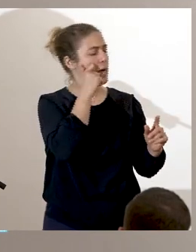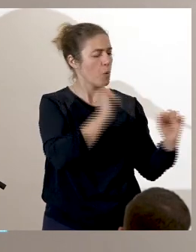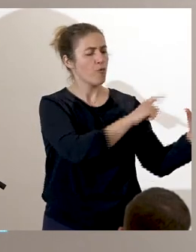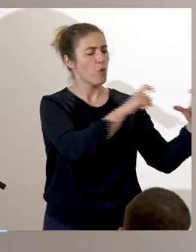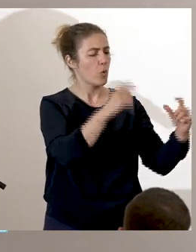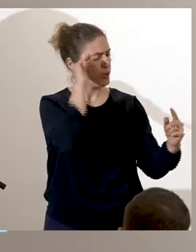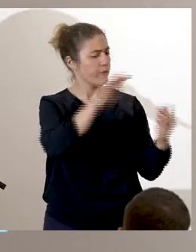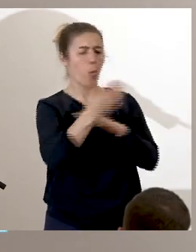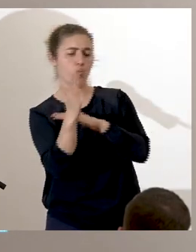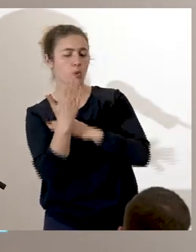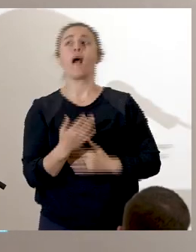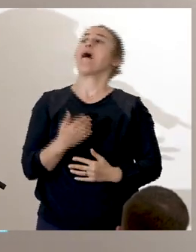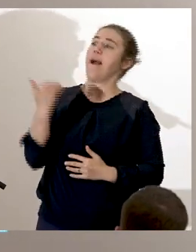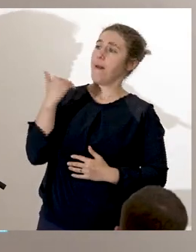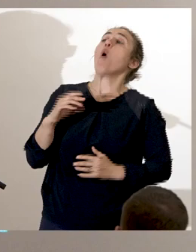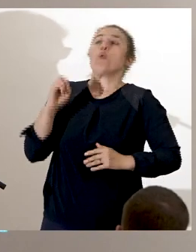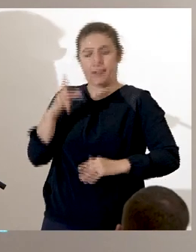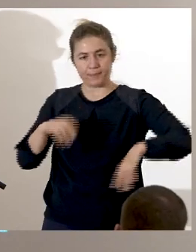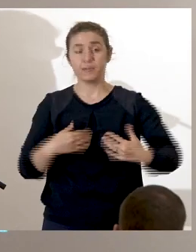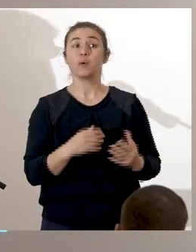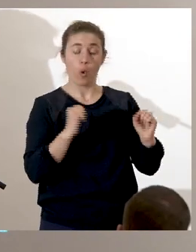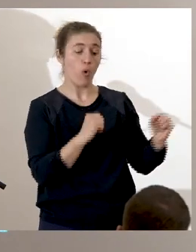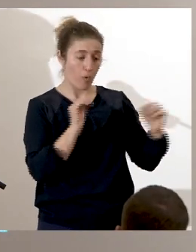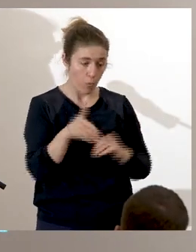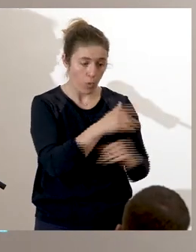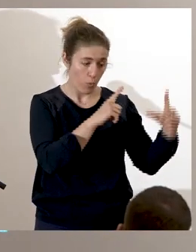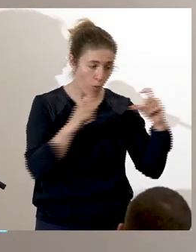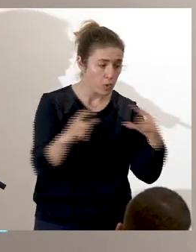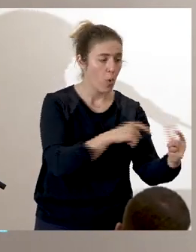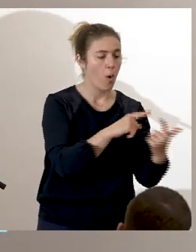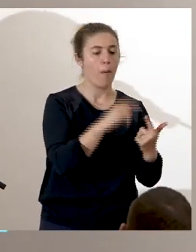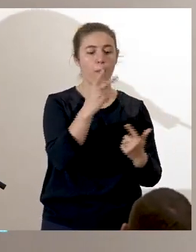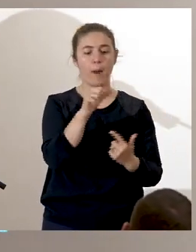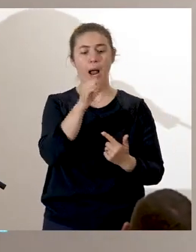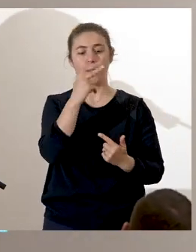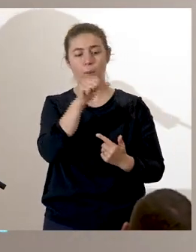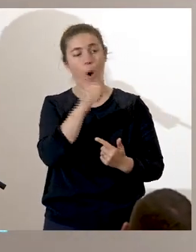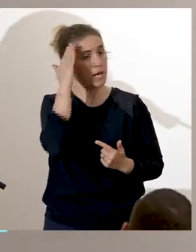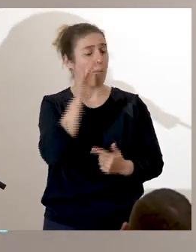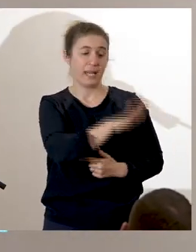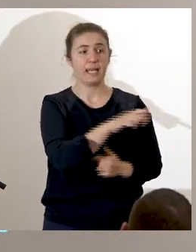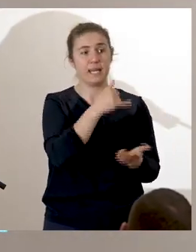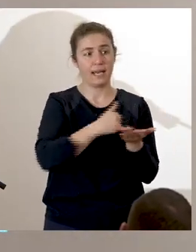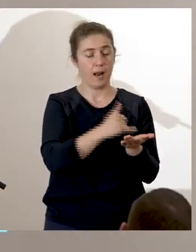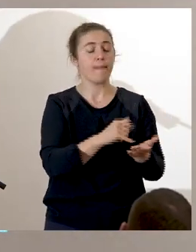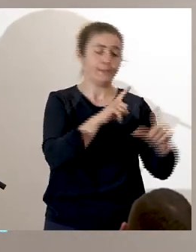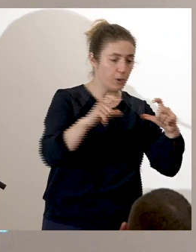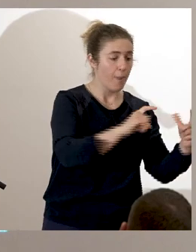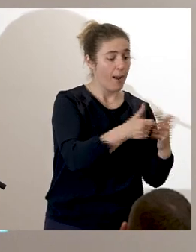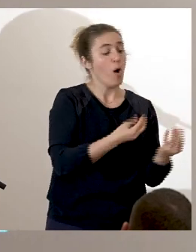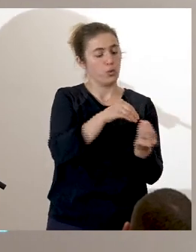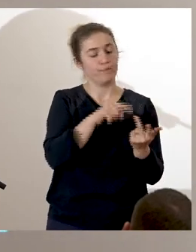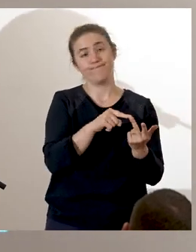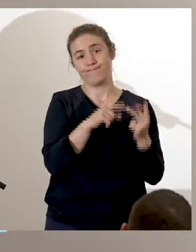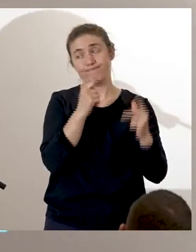colonie. Parmi une série de clichés de poissons et de papangs, oiseaux endémiques bien connus de l'île, Désiré Charnay s'exécute et réalise